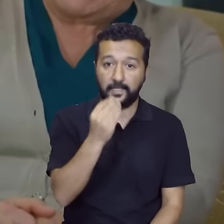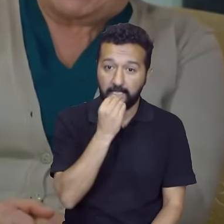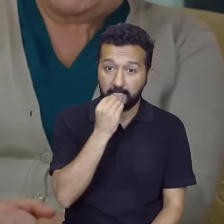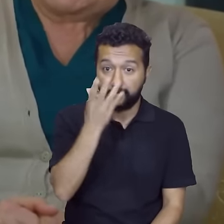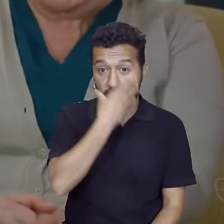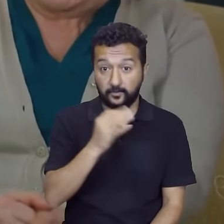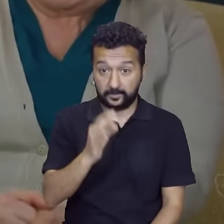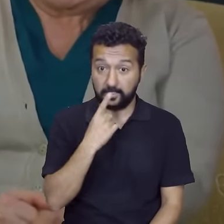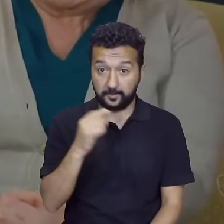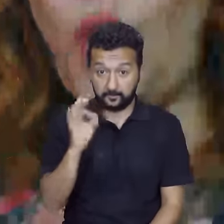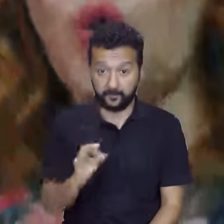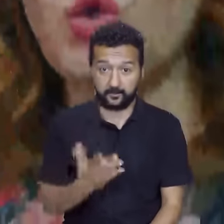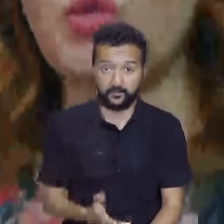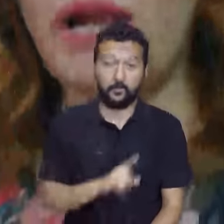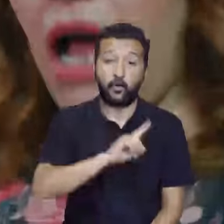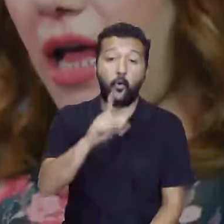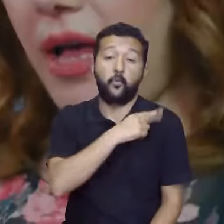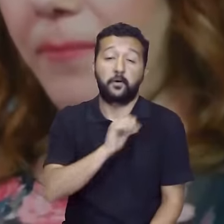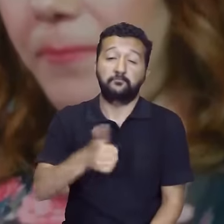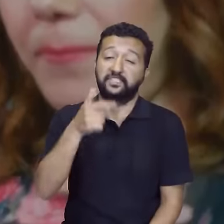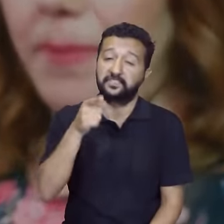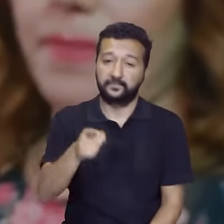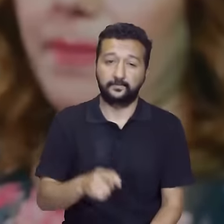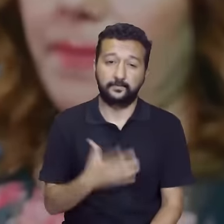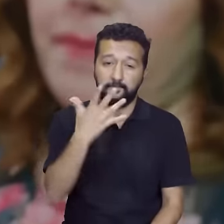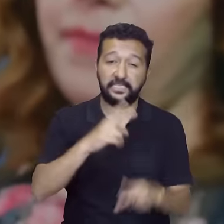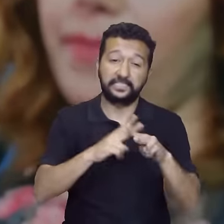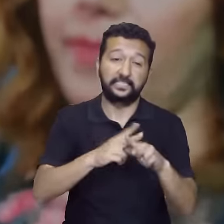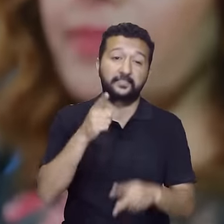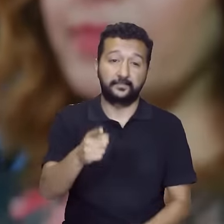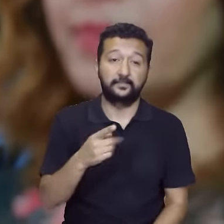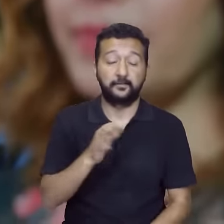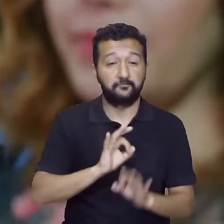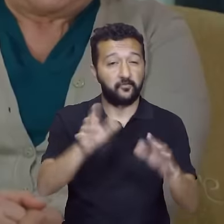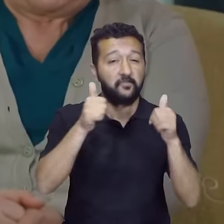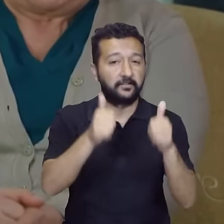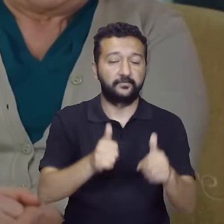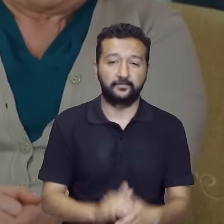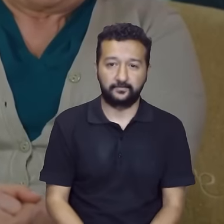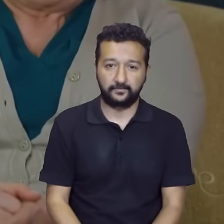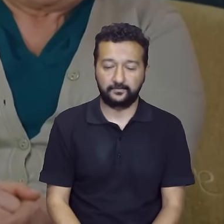Yemek güzeldi ama değil mi? 10 numara. 5 yıldız. Perfect.